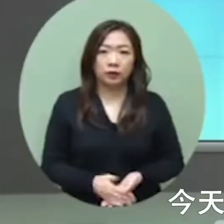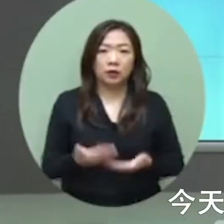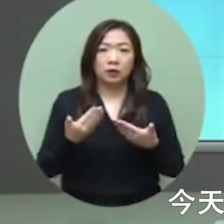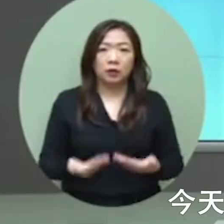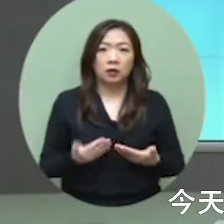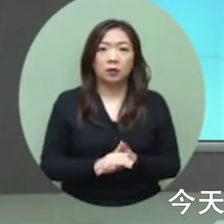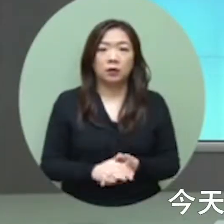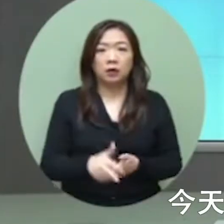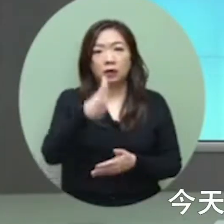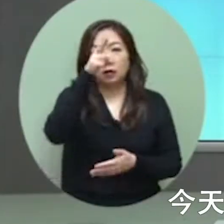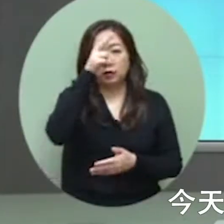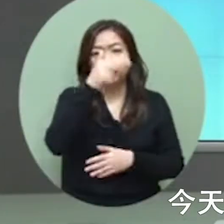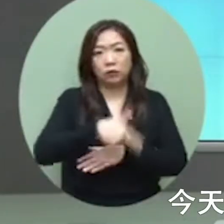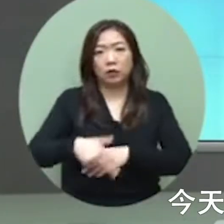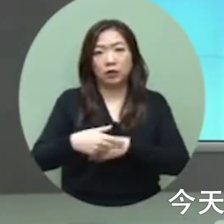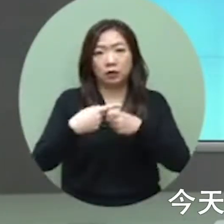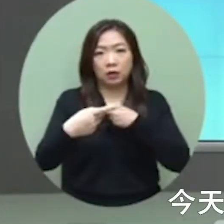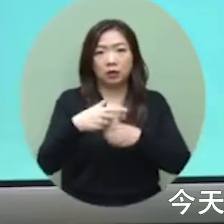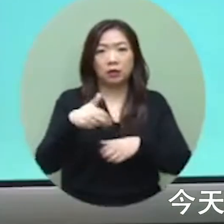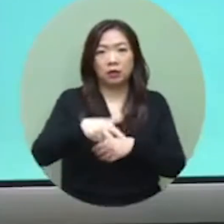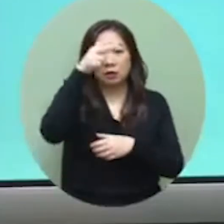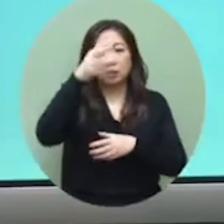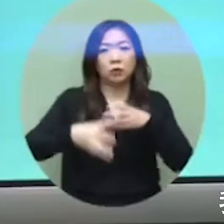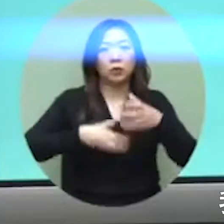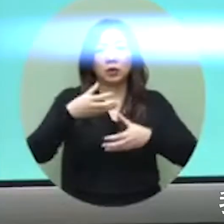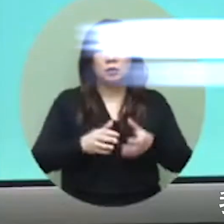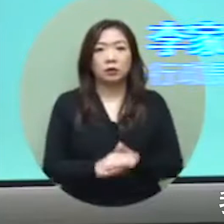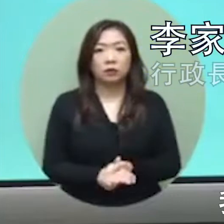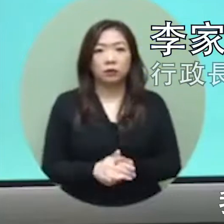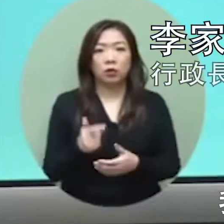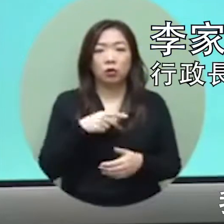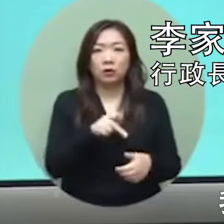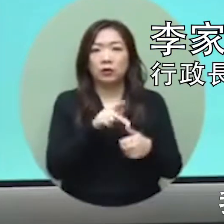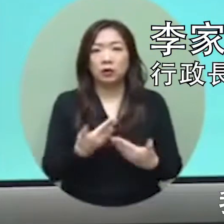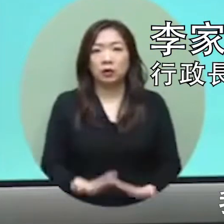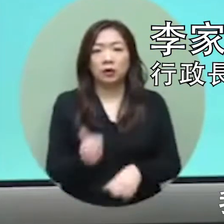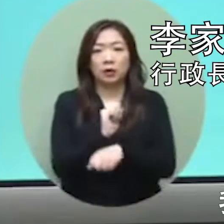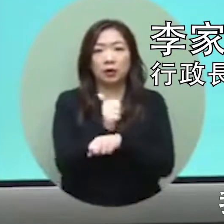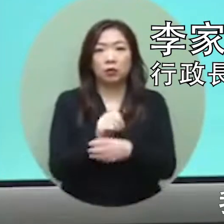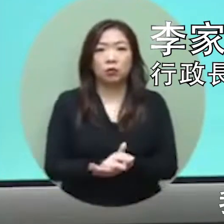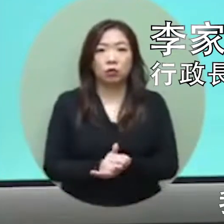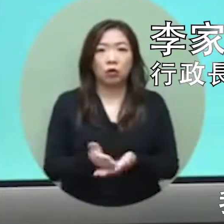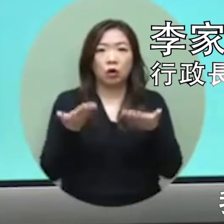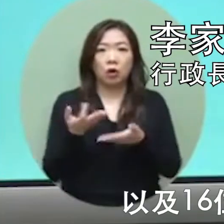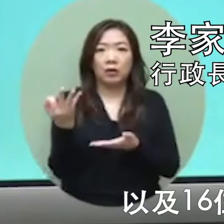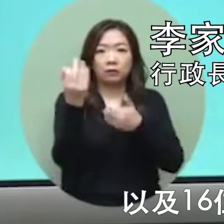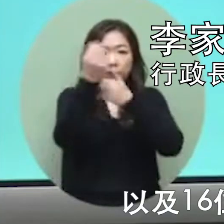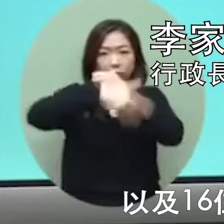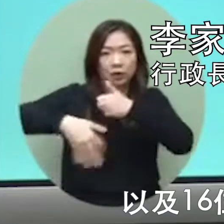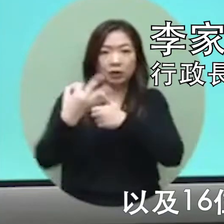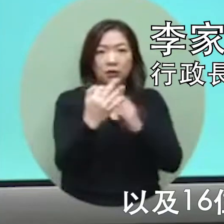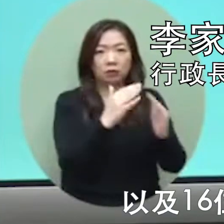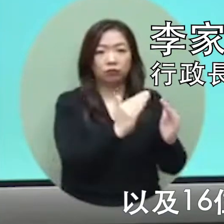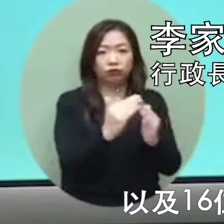今日是政府舉行第一次行政會議，我利用今日的機會和三位司長以